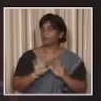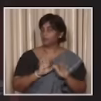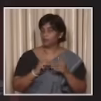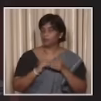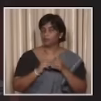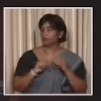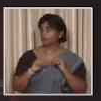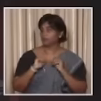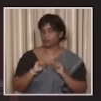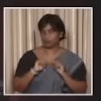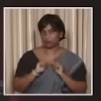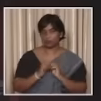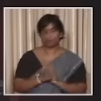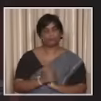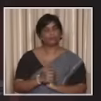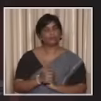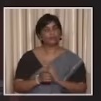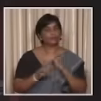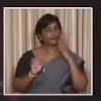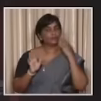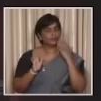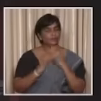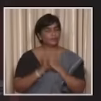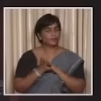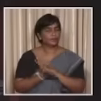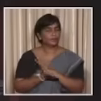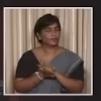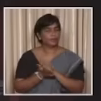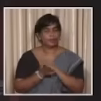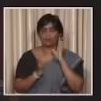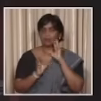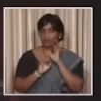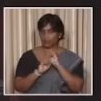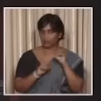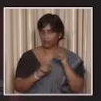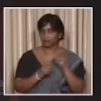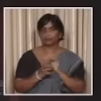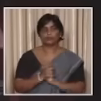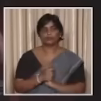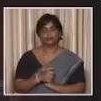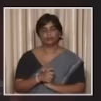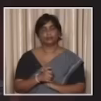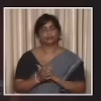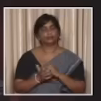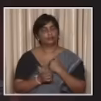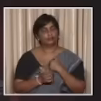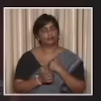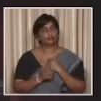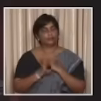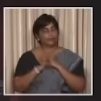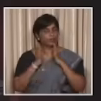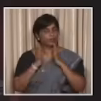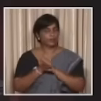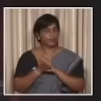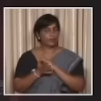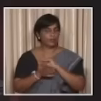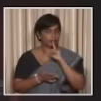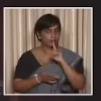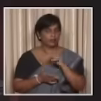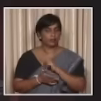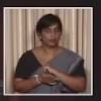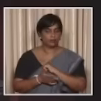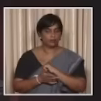මෙහෙවන්න ඕන ආකාරය ඒ පිළිබඳව බොහොම පැහැදිලි ප්‍රකාශයක් කරා මම ඔබතුමාට බොහොම පැහැදිලිව කියන්න කැමතියි